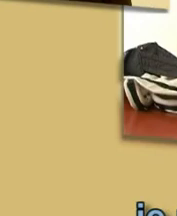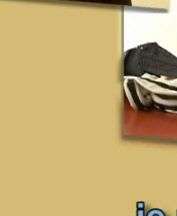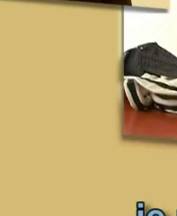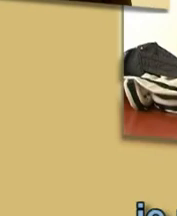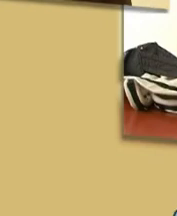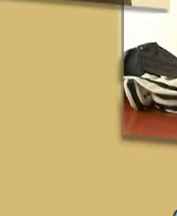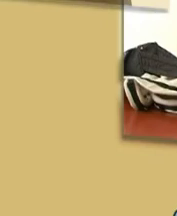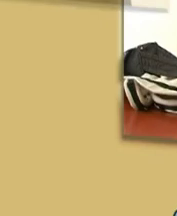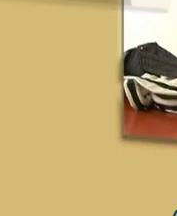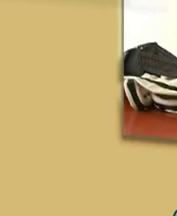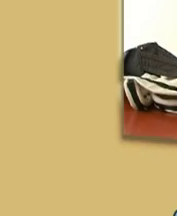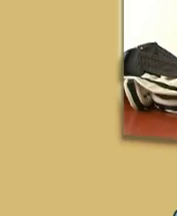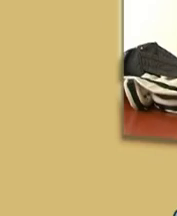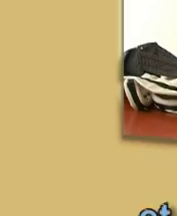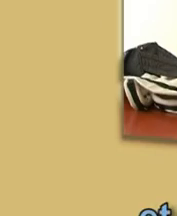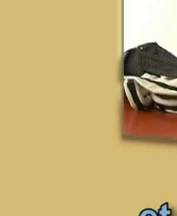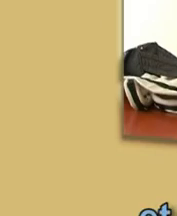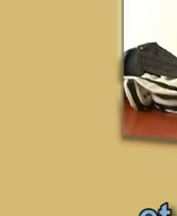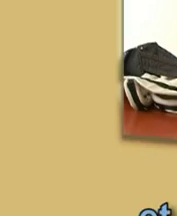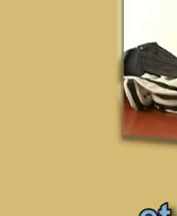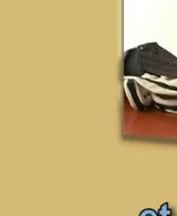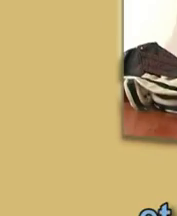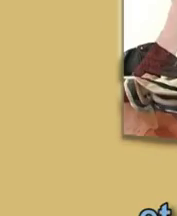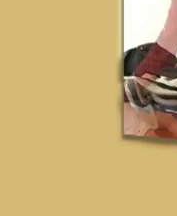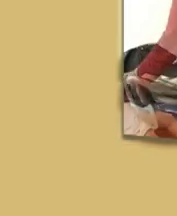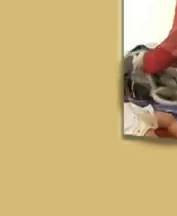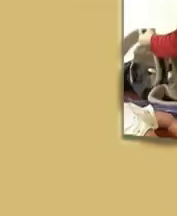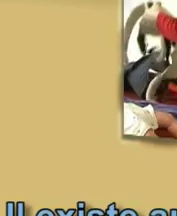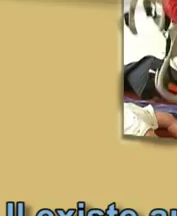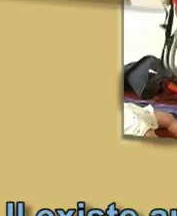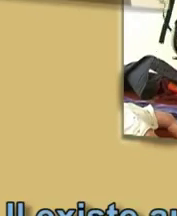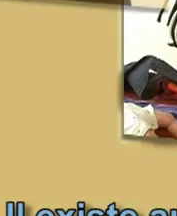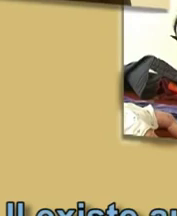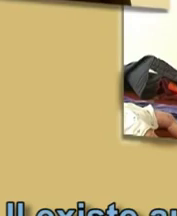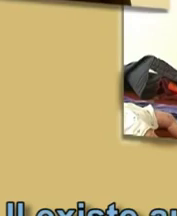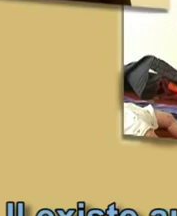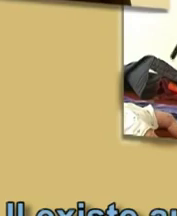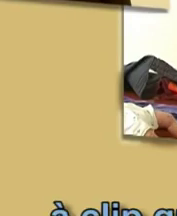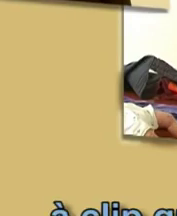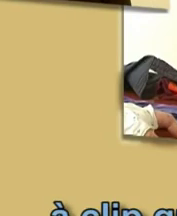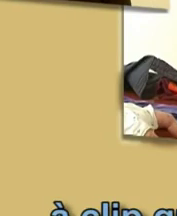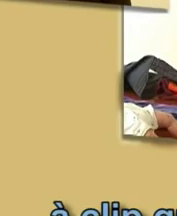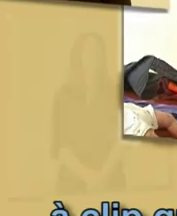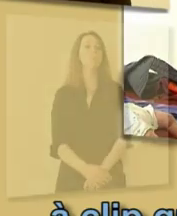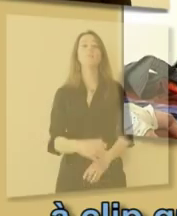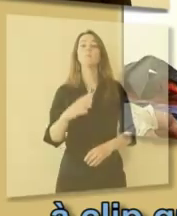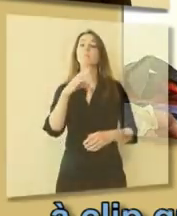retire le tissu de son dos et je le dépose. Il existe également des porte-bébés à